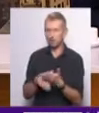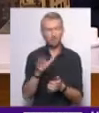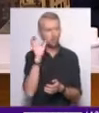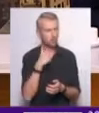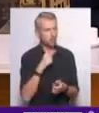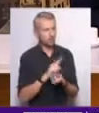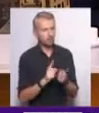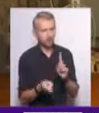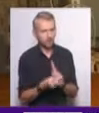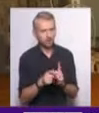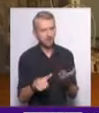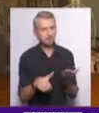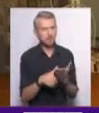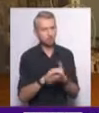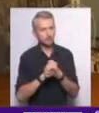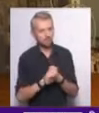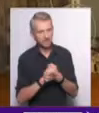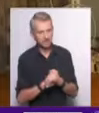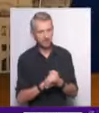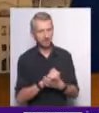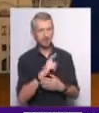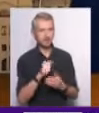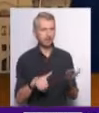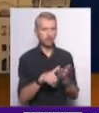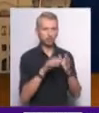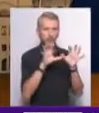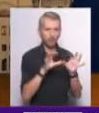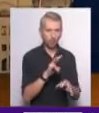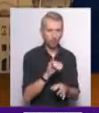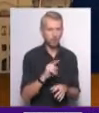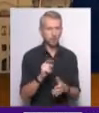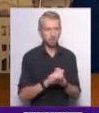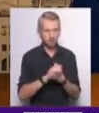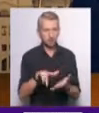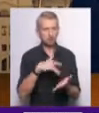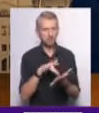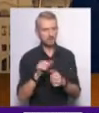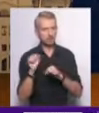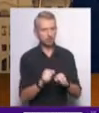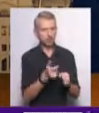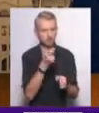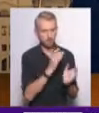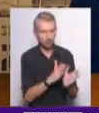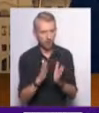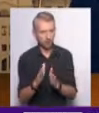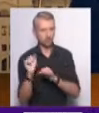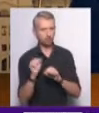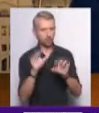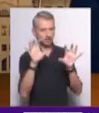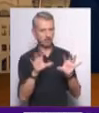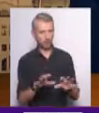навпаки. За методи мирні, за методи законні, для того, щоб в мирному місці захищати порядок, захищати закон.